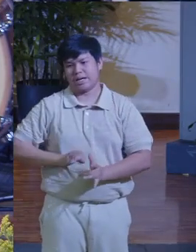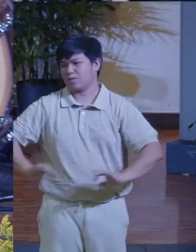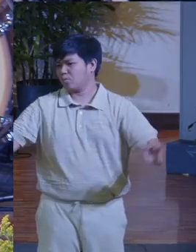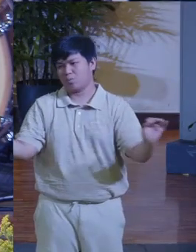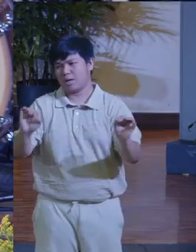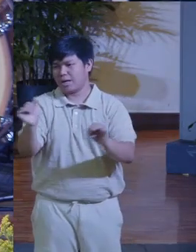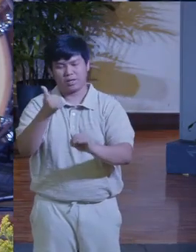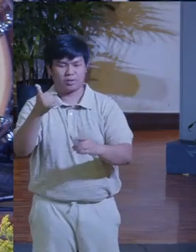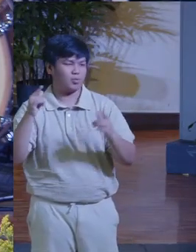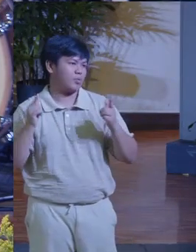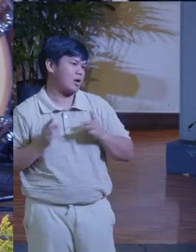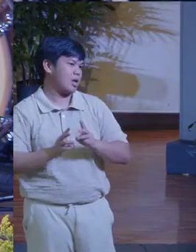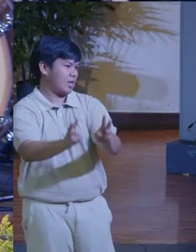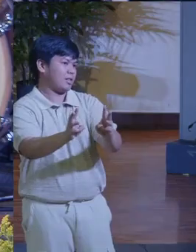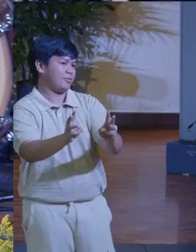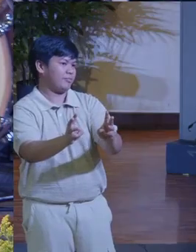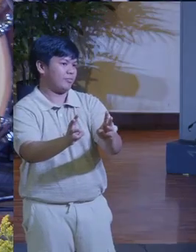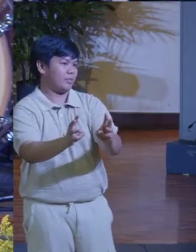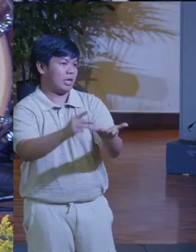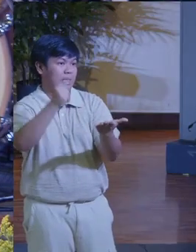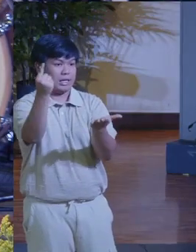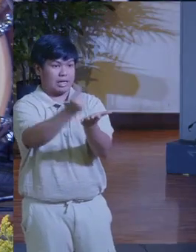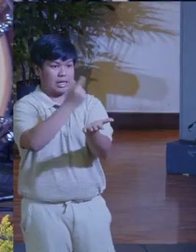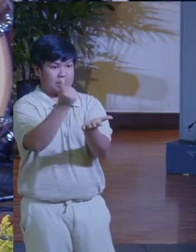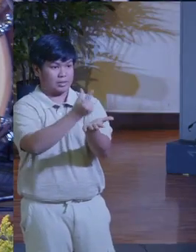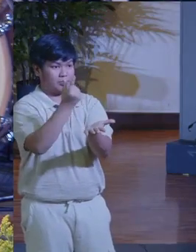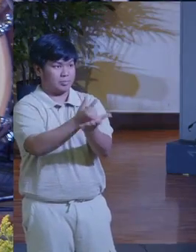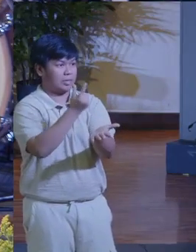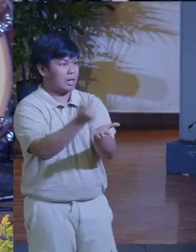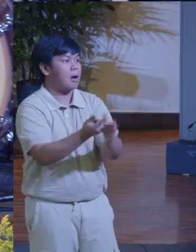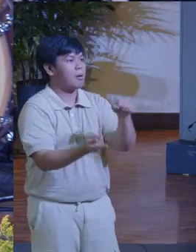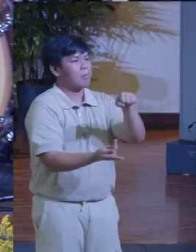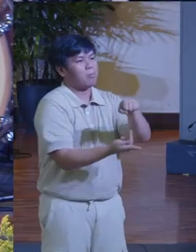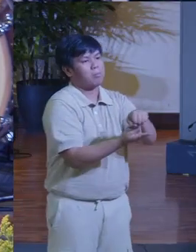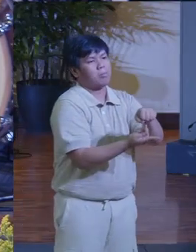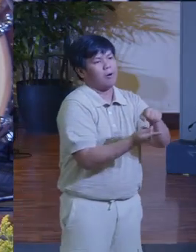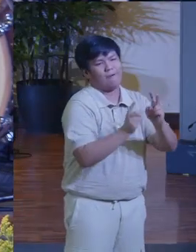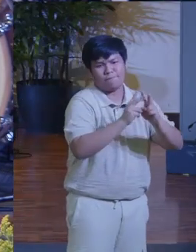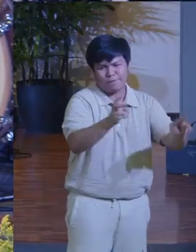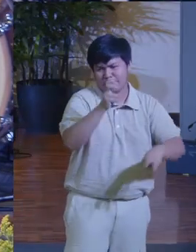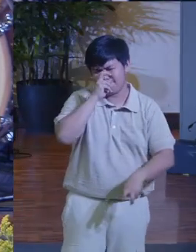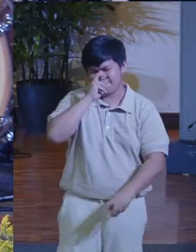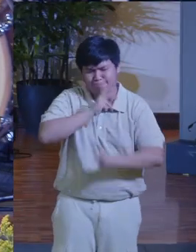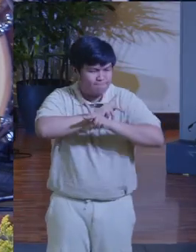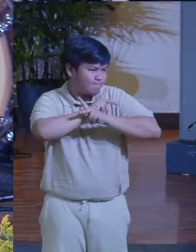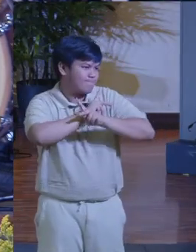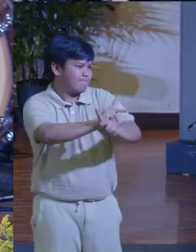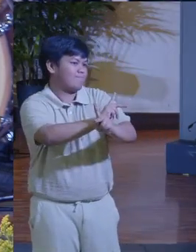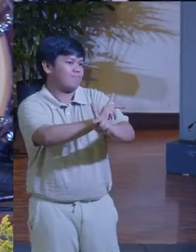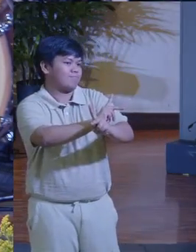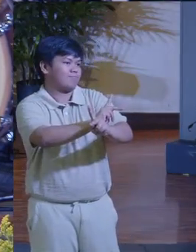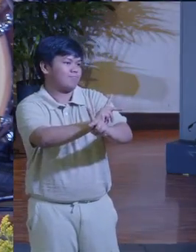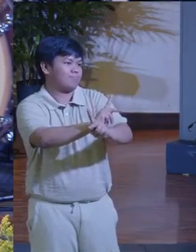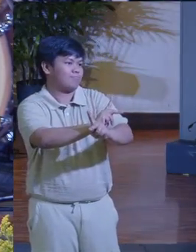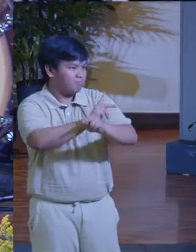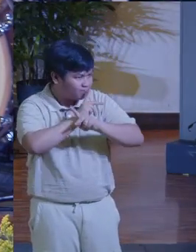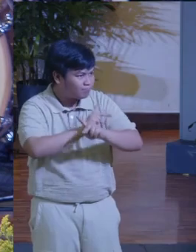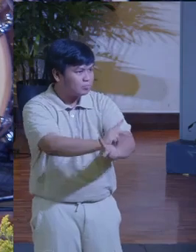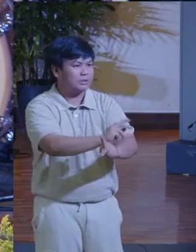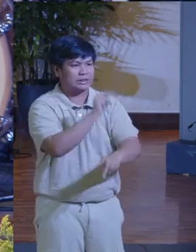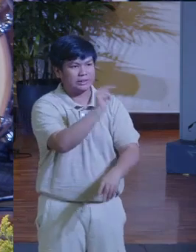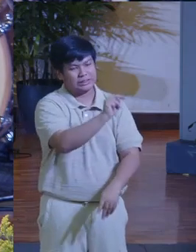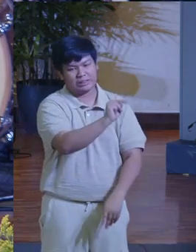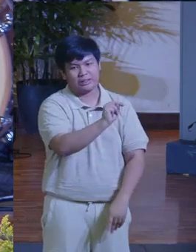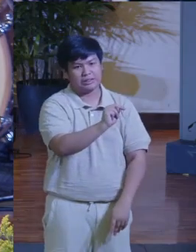Yan po ang gospel na masugid na dinidepensahan ni Pablo dito sa sulat niya